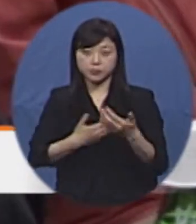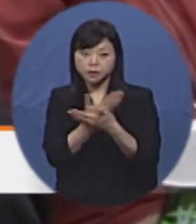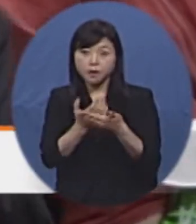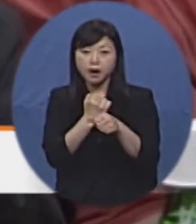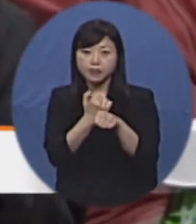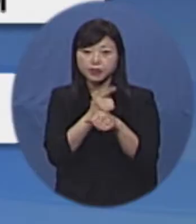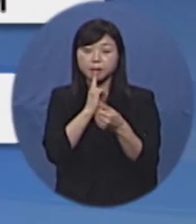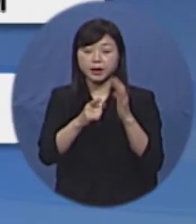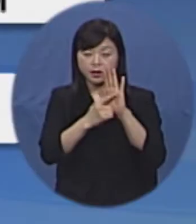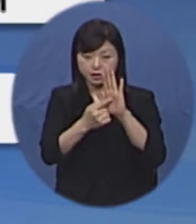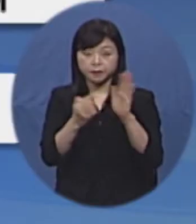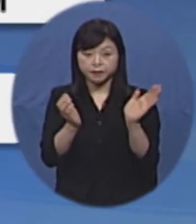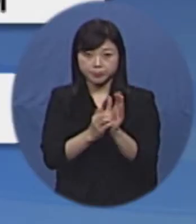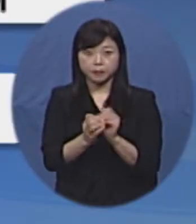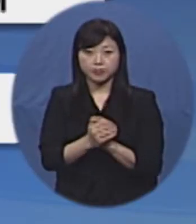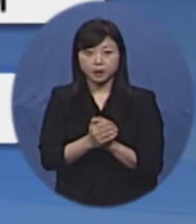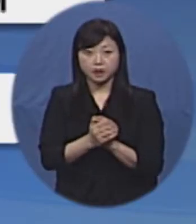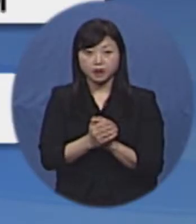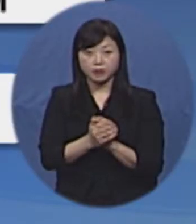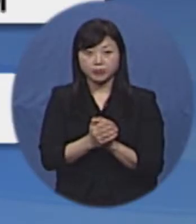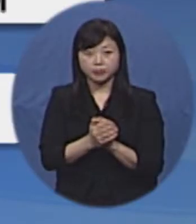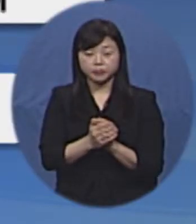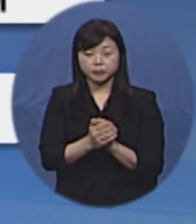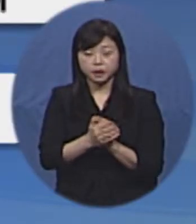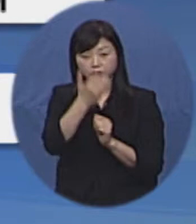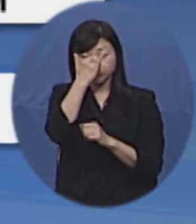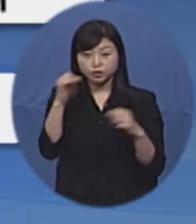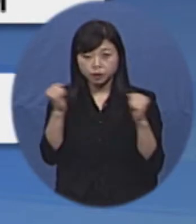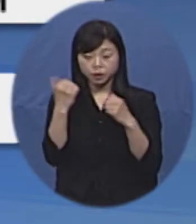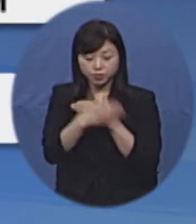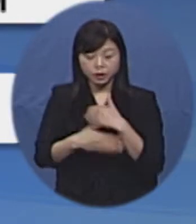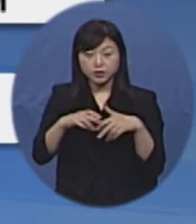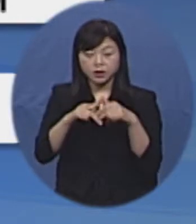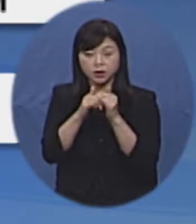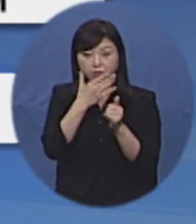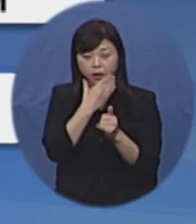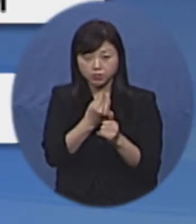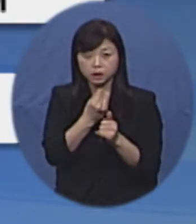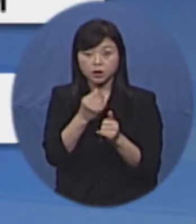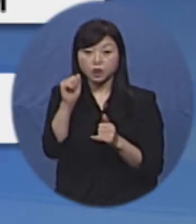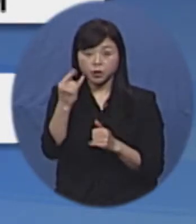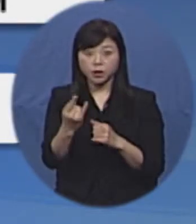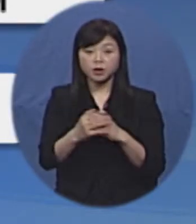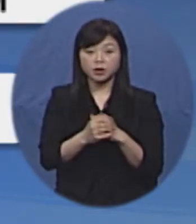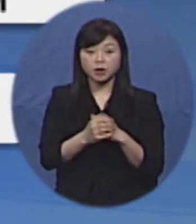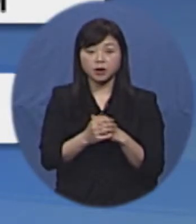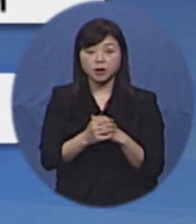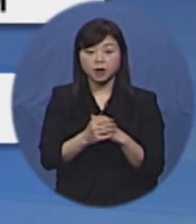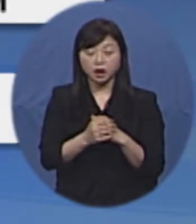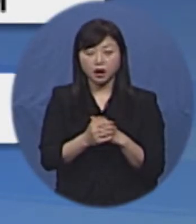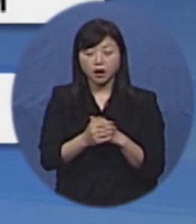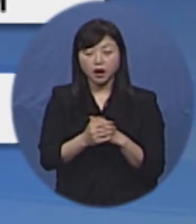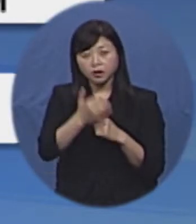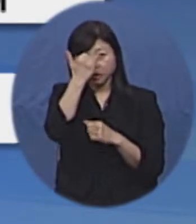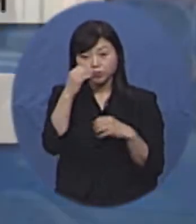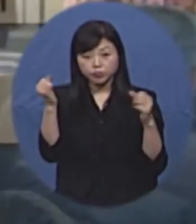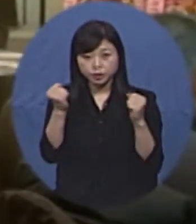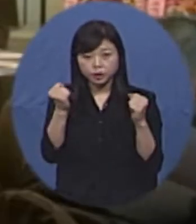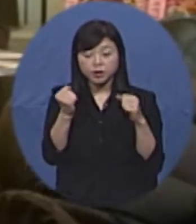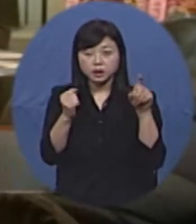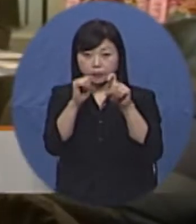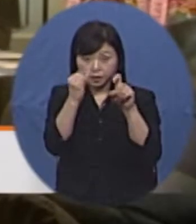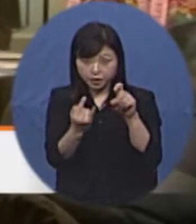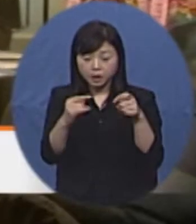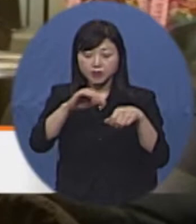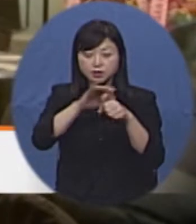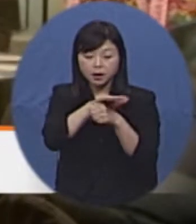말했습니다. 충북 신체장애인 복지회가 제10회 2017 충북 사랑의 끈 연결운동을 개최했습니다.